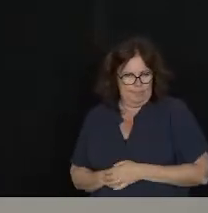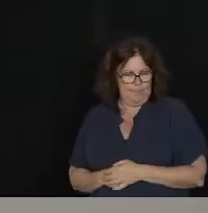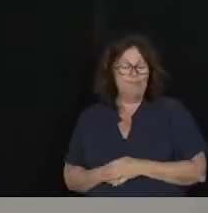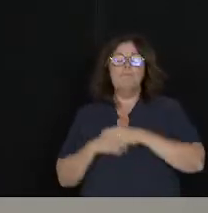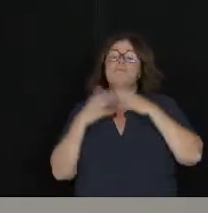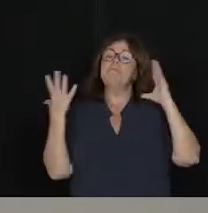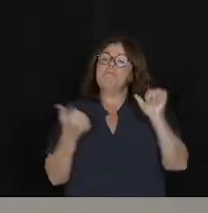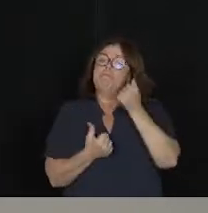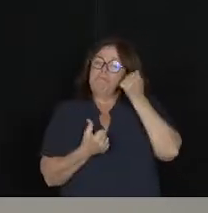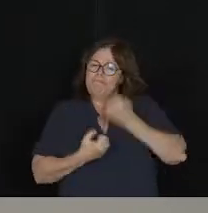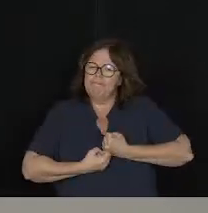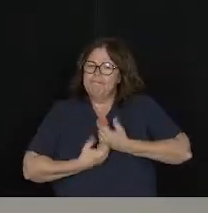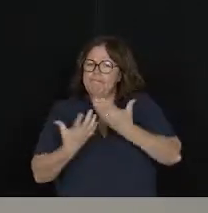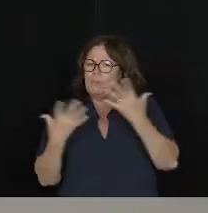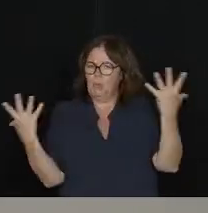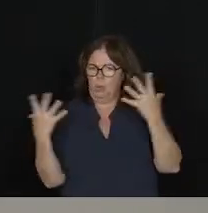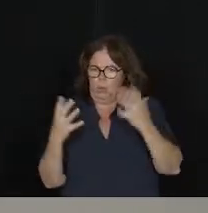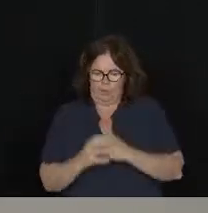s'agence,